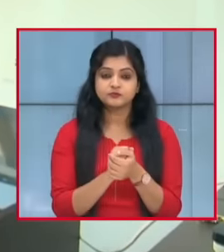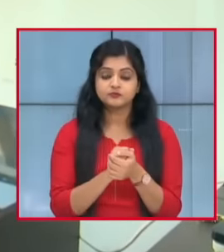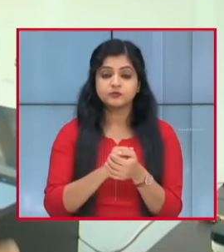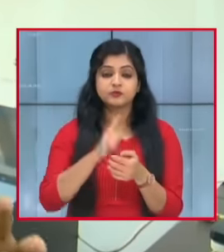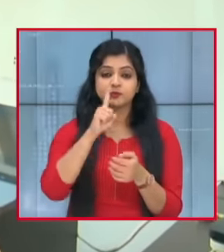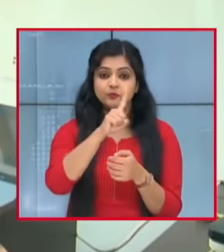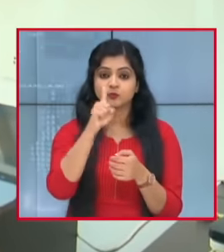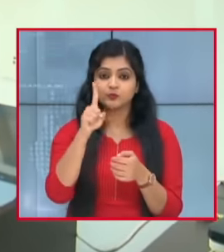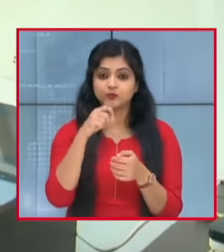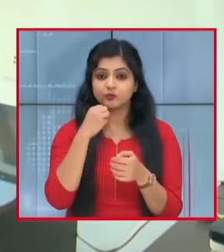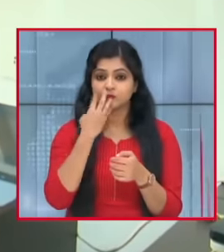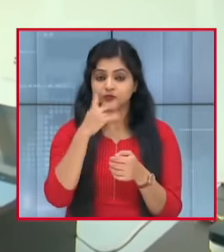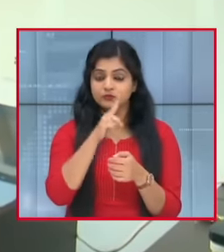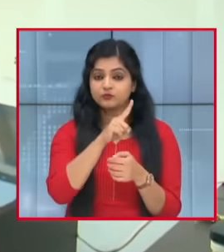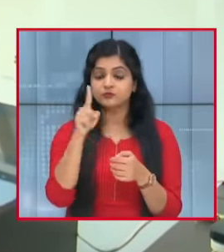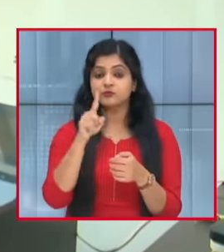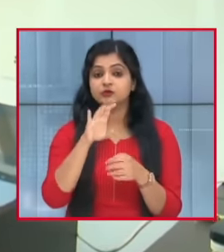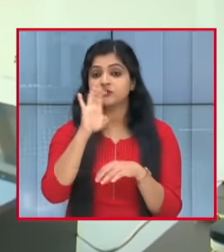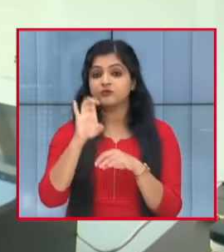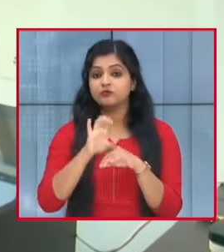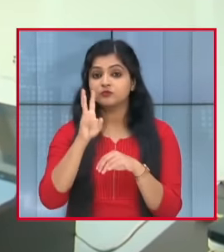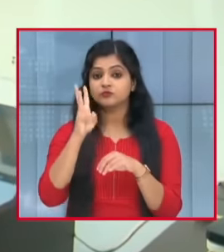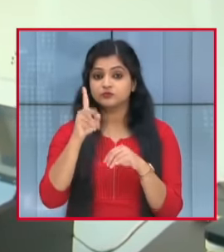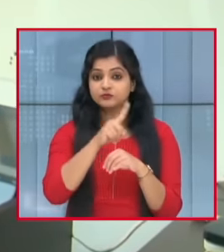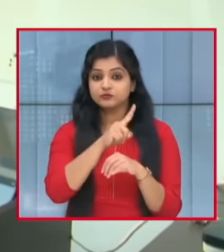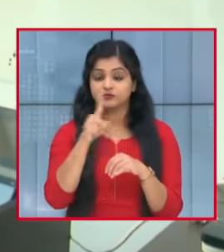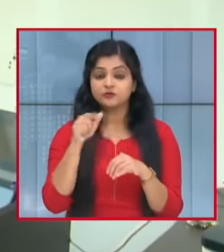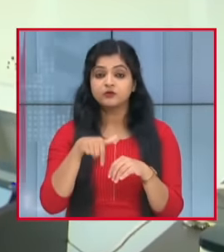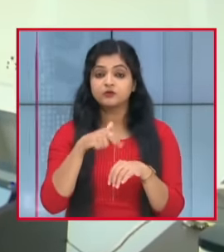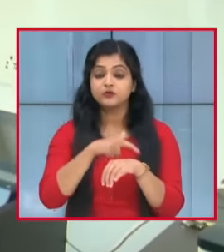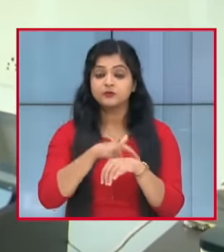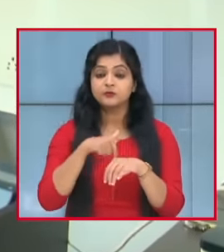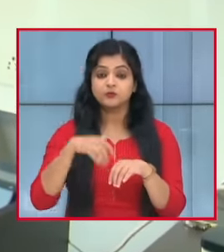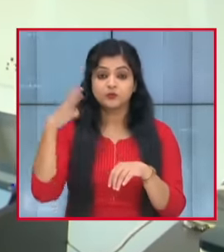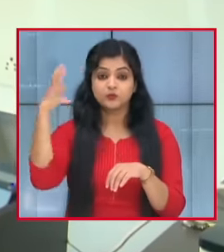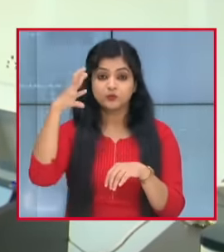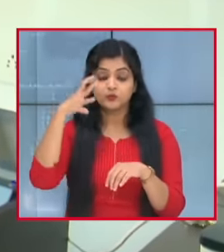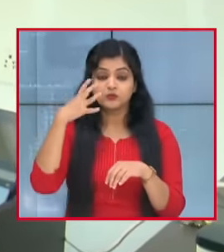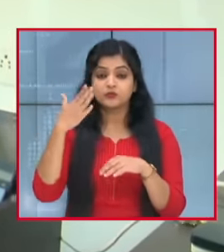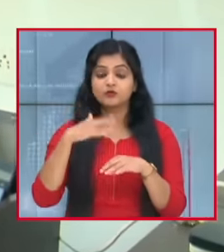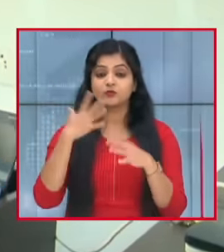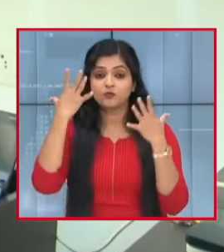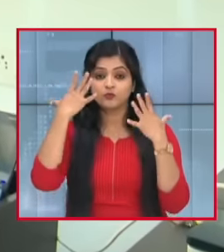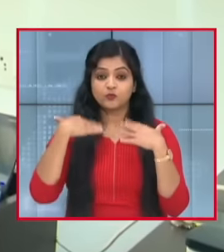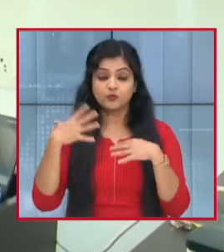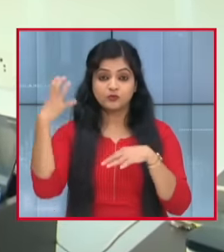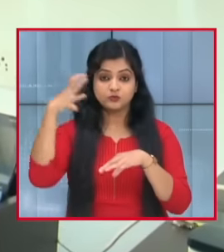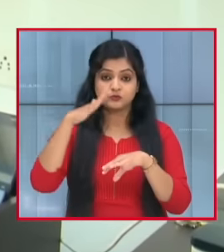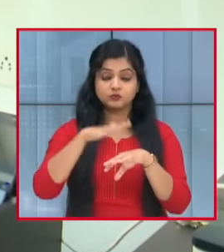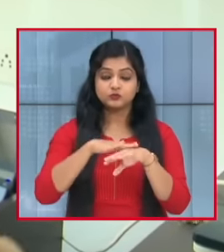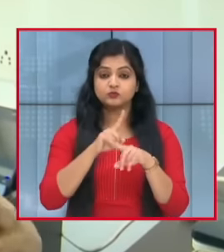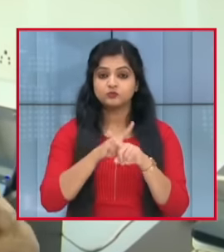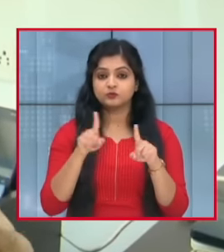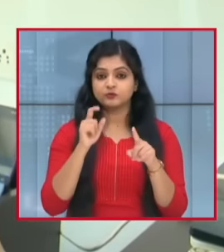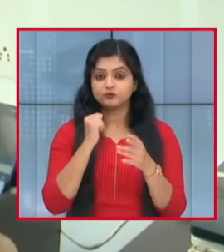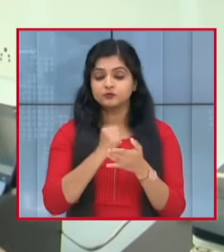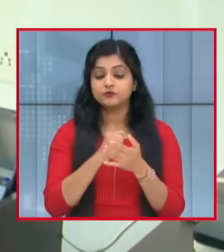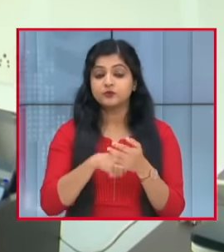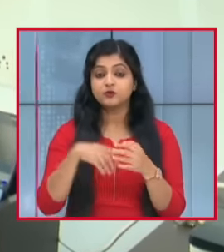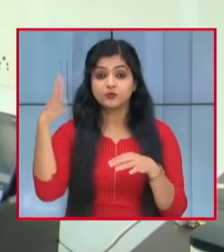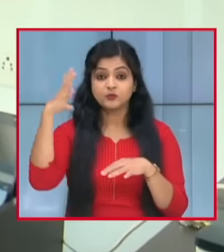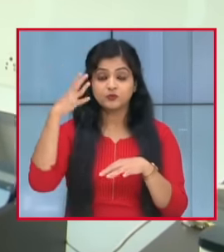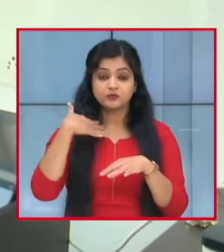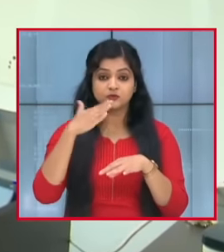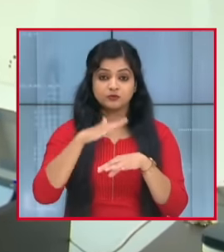മുതൽ ഒരു 3 മണി വരെയുള്ള സമയത്ത് വെയിൽ നേരിട്ട് നമ്മളുടെ ശരീരത്തിൽ ഏൽക്കുന്നതും അതിൽ നിന്നുണ്ടാകുന്ന